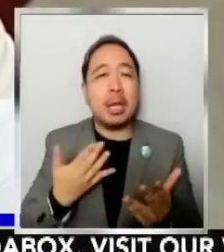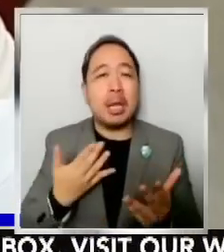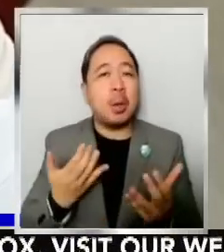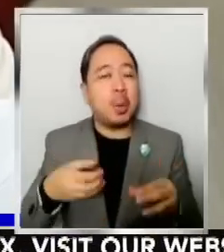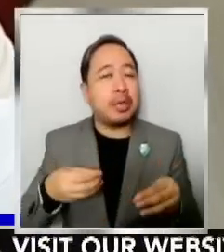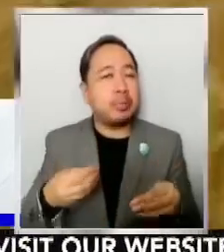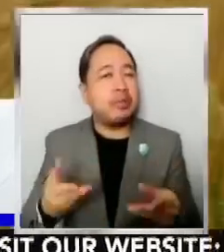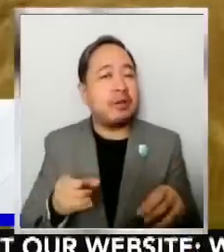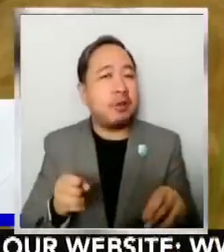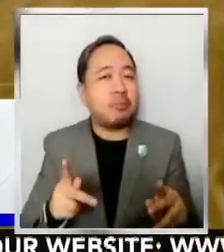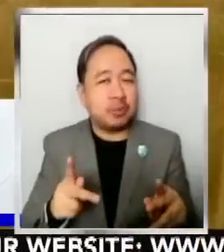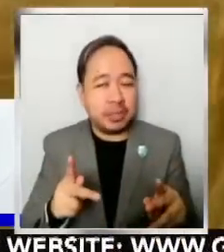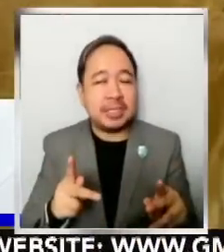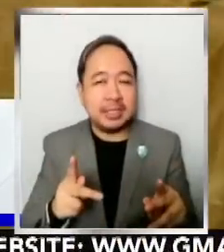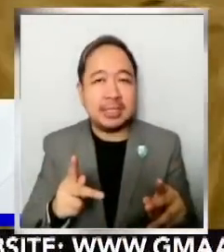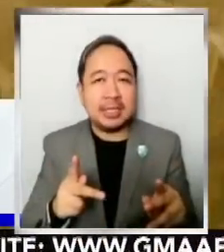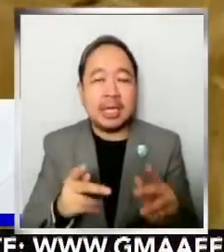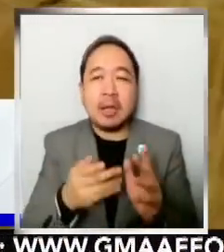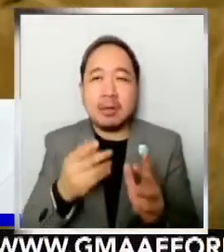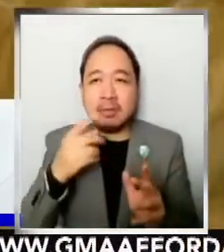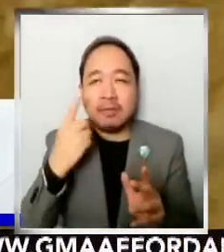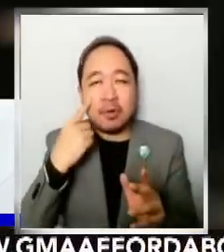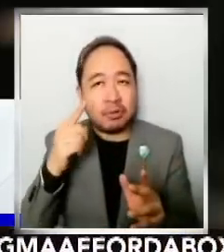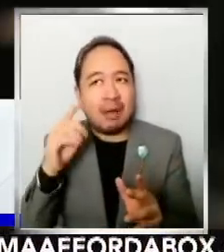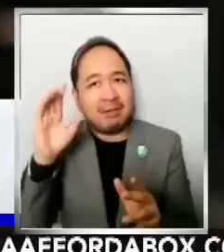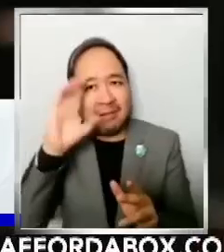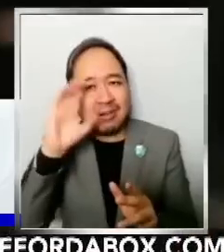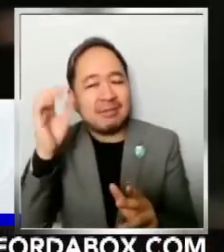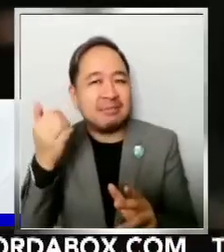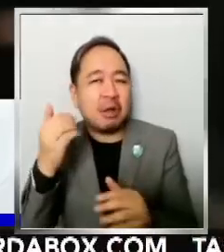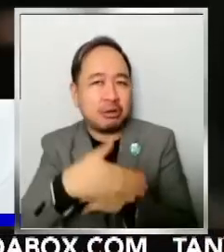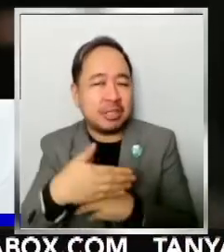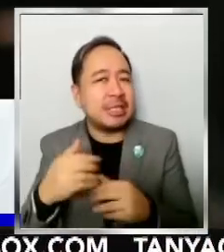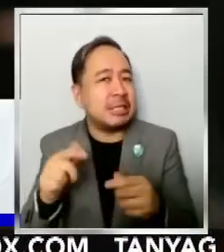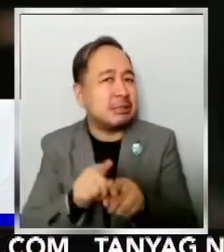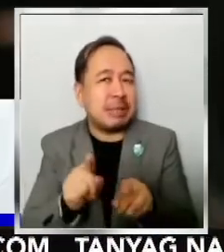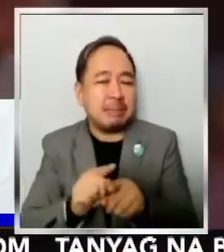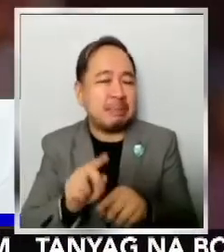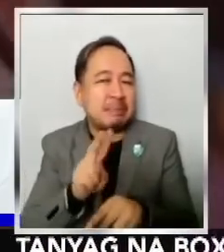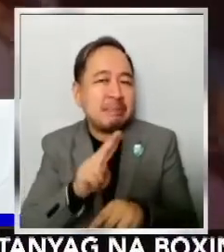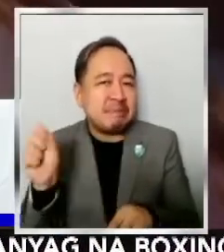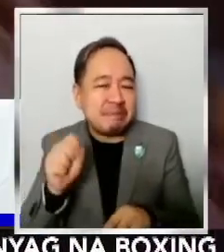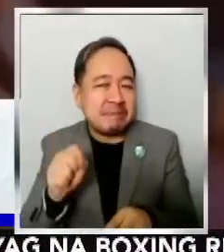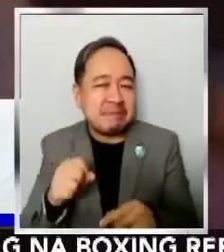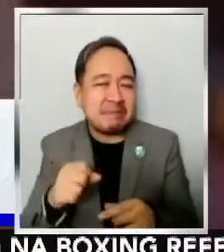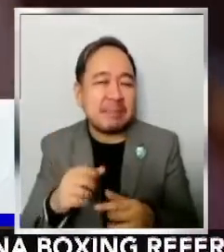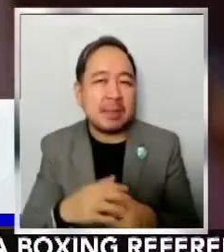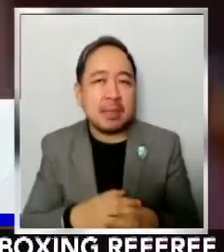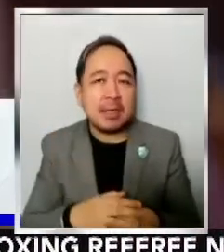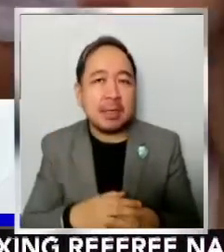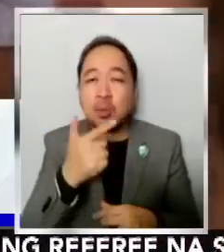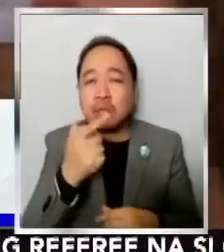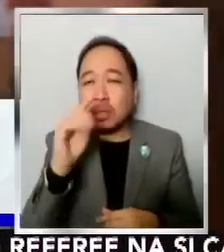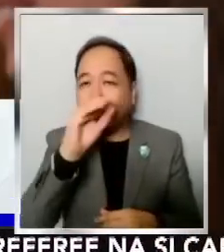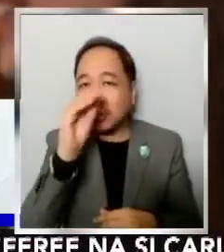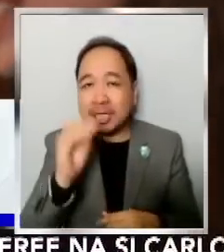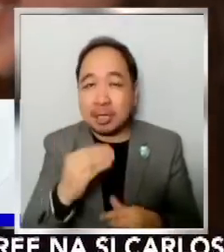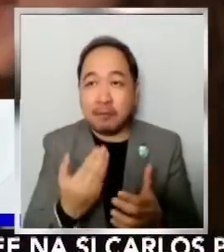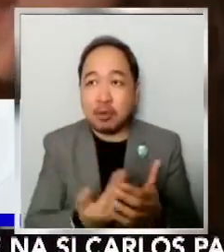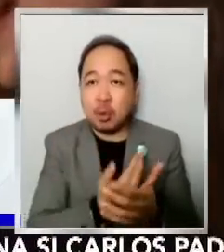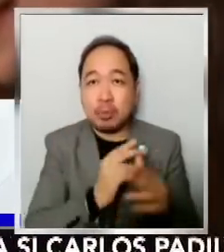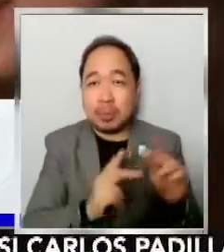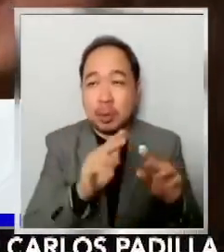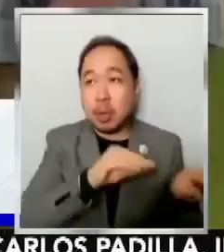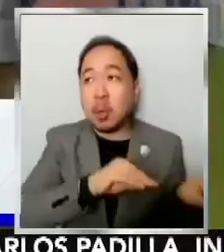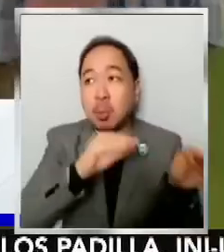other countries. 21% daw ng mga bagong dating na immigrants doon ay mga Pilipino. Pero kung ma-homesick ka pa